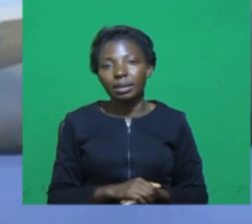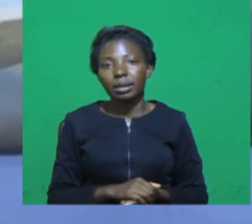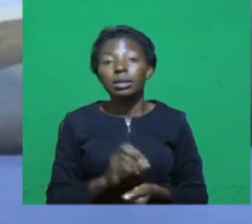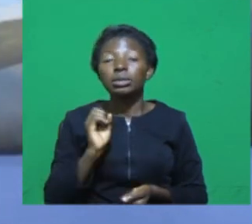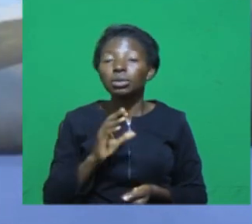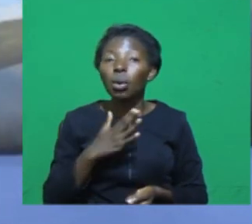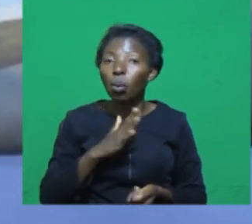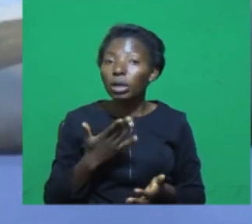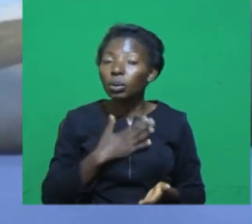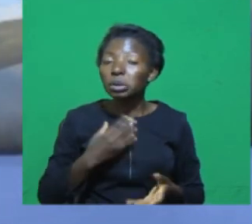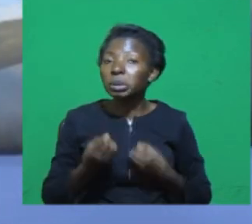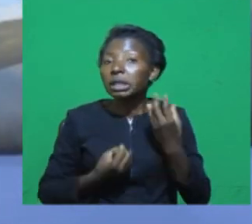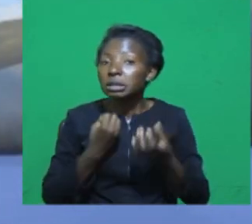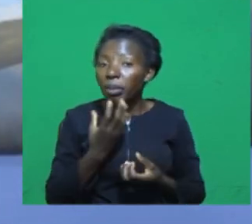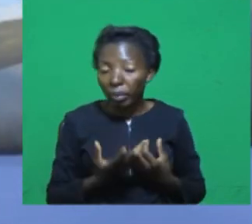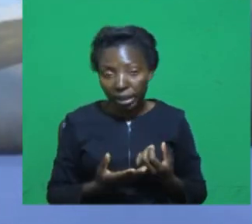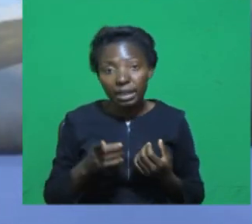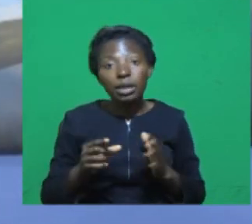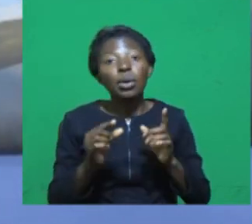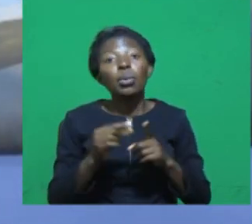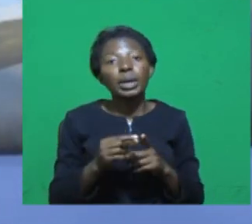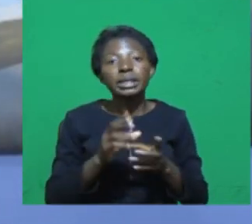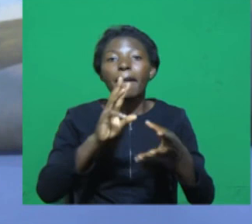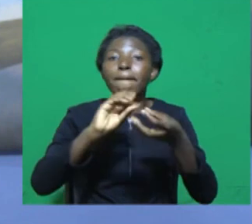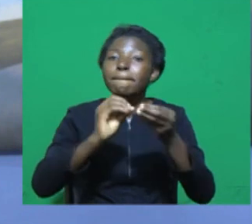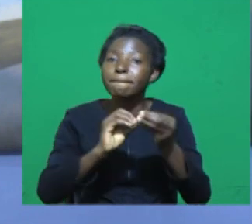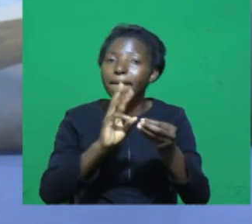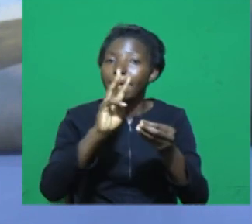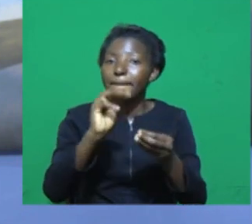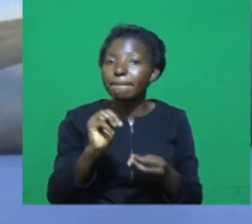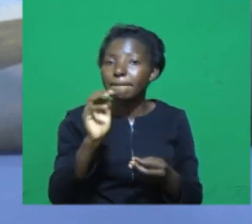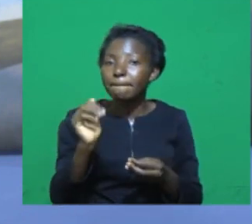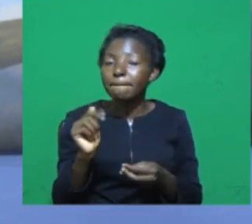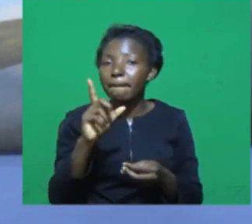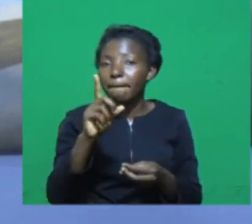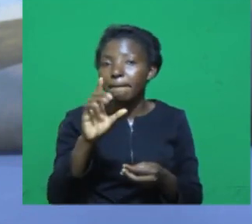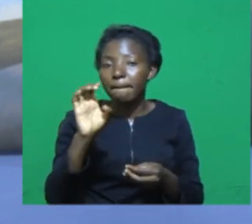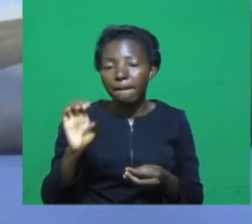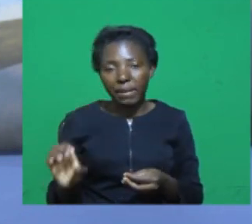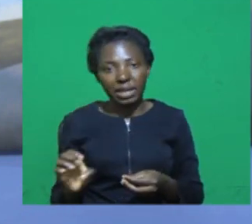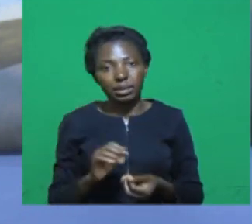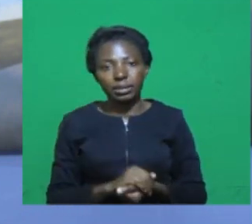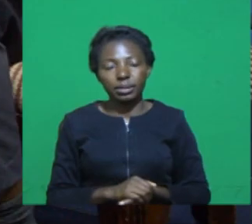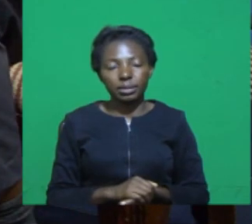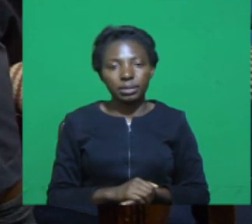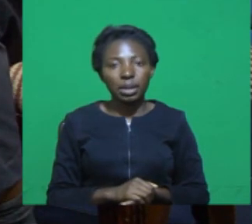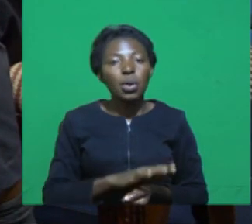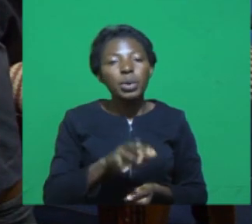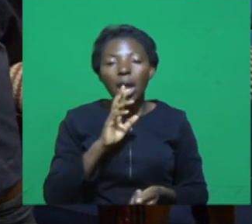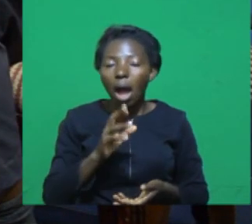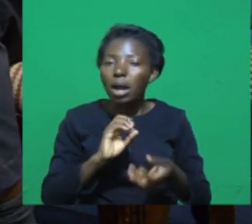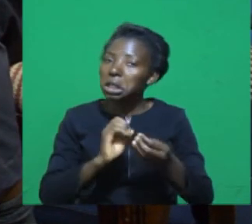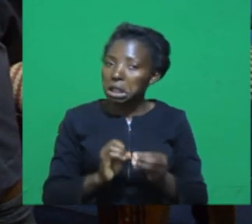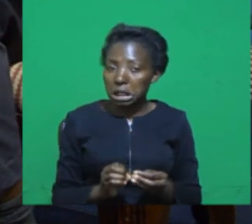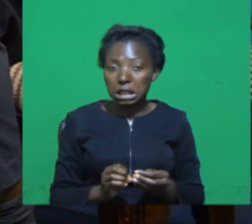zvandoda kutsanangura vateereri ndezvekutarisa vari rakanzi made riya pari kunzi for we are fearfully and wonderfully made, kuti takaitwa